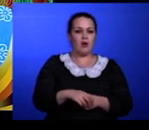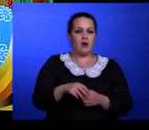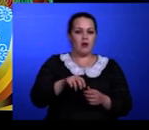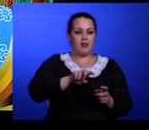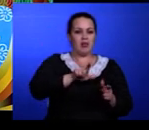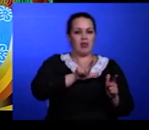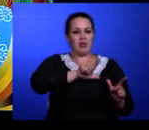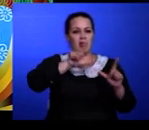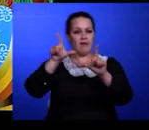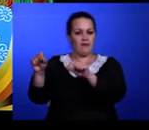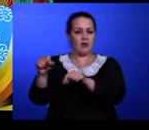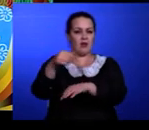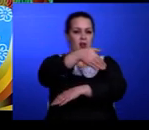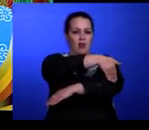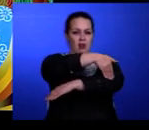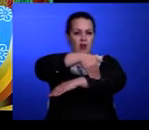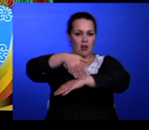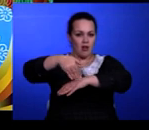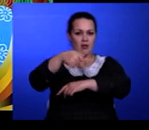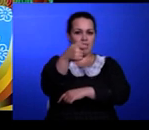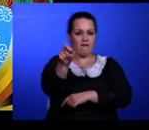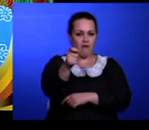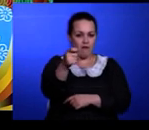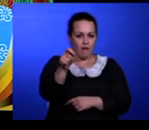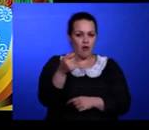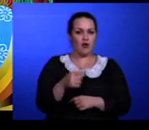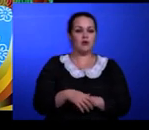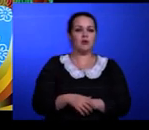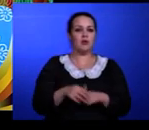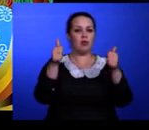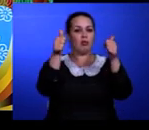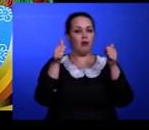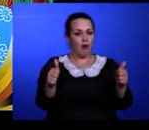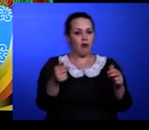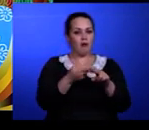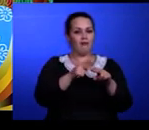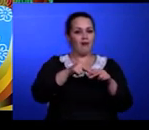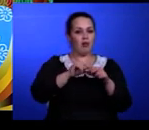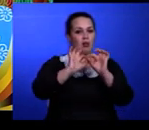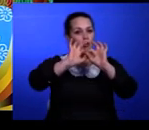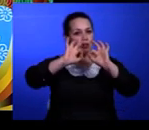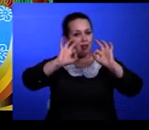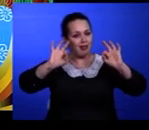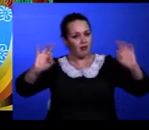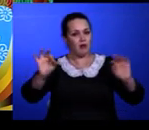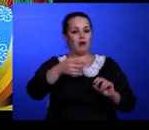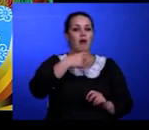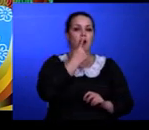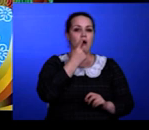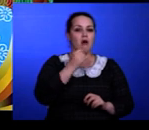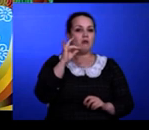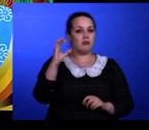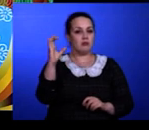на картах эта линия обозначена красной и синей извилистой чертой а